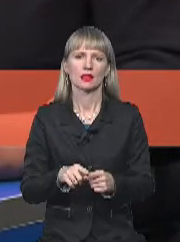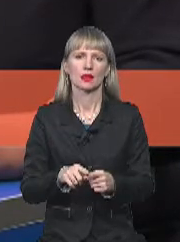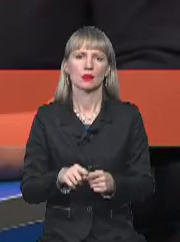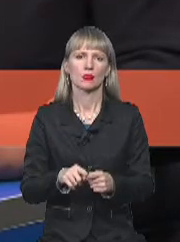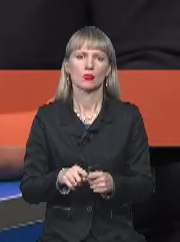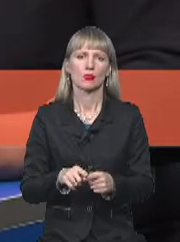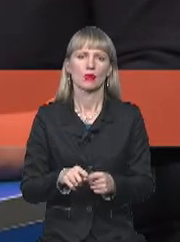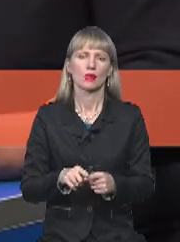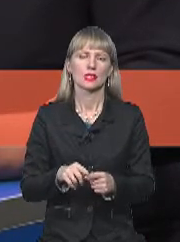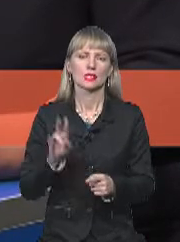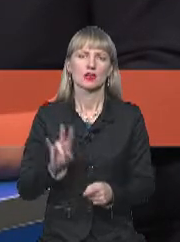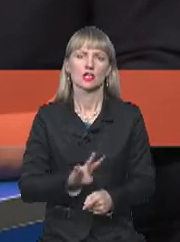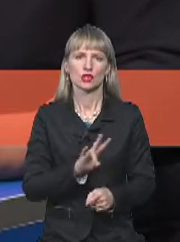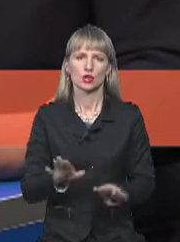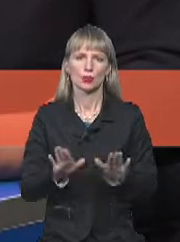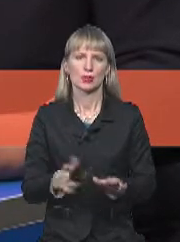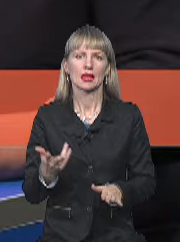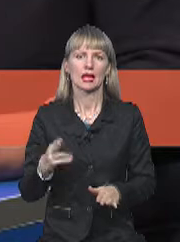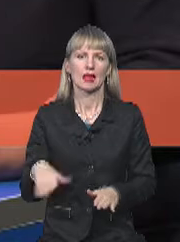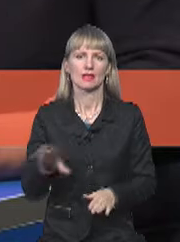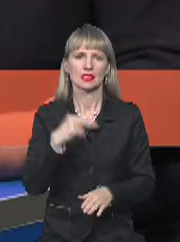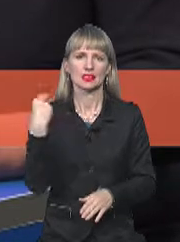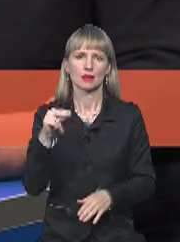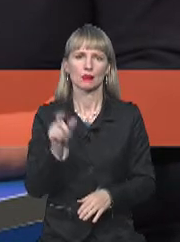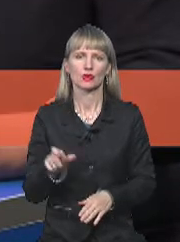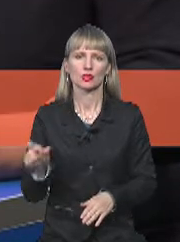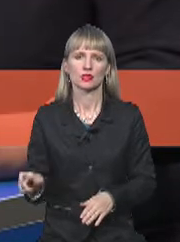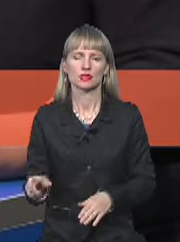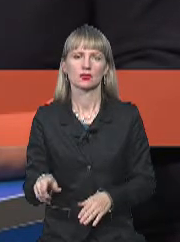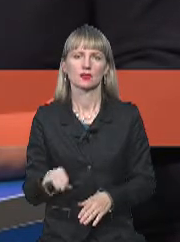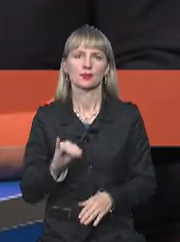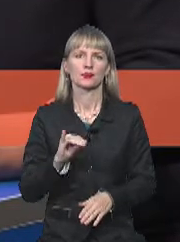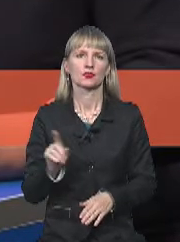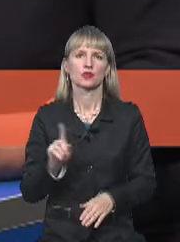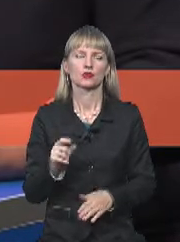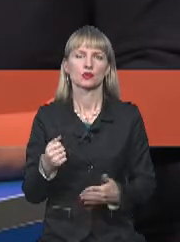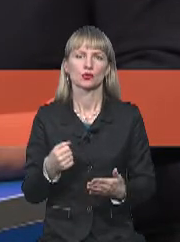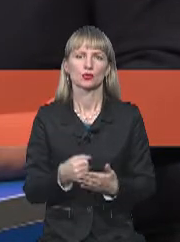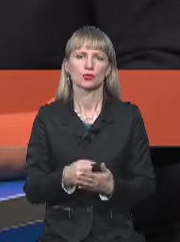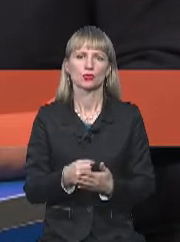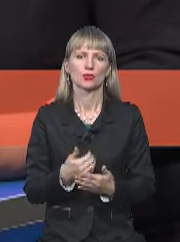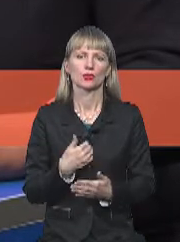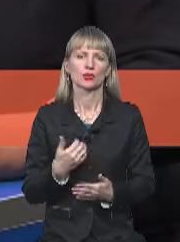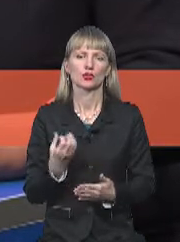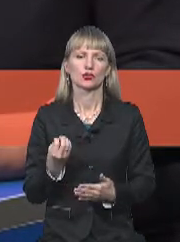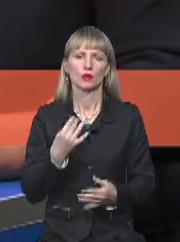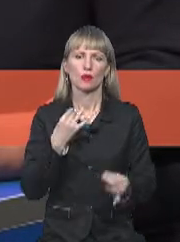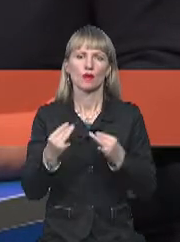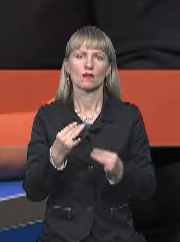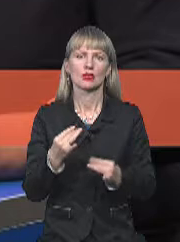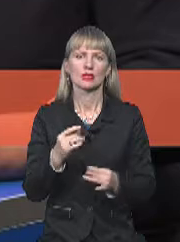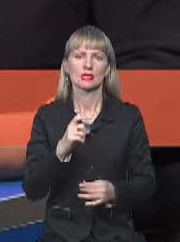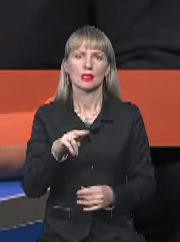зокрема, священному місці для всіх запоріжців. І щодо, от хотіла також поговорити з